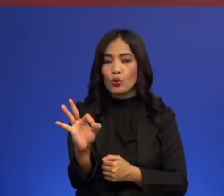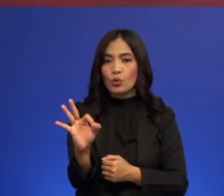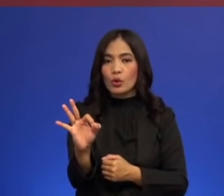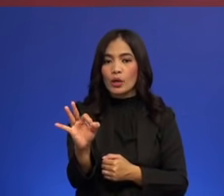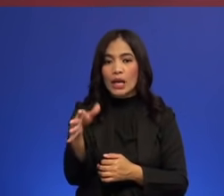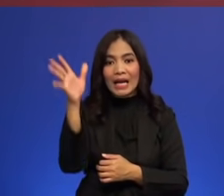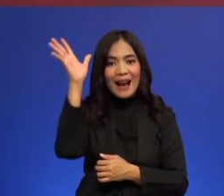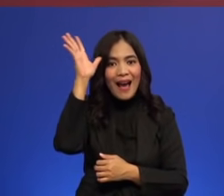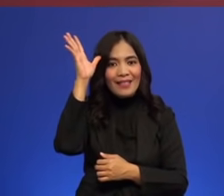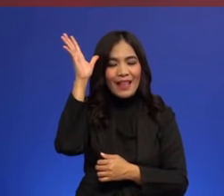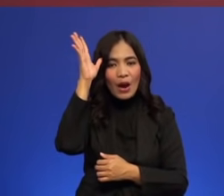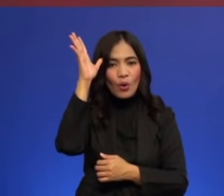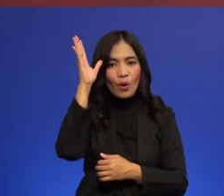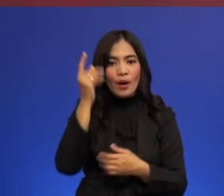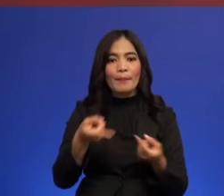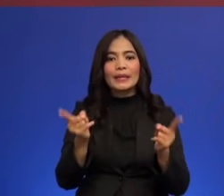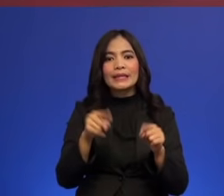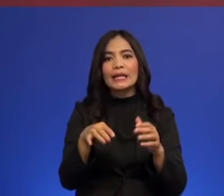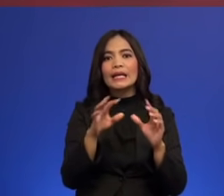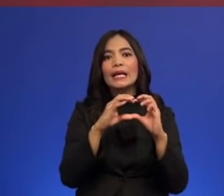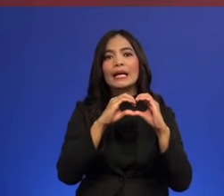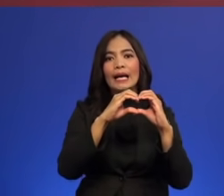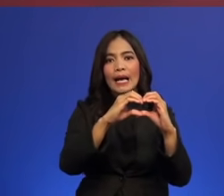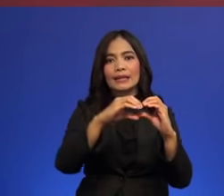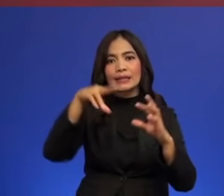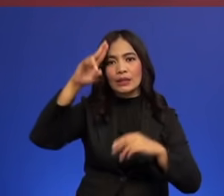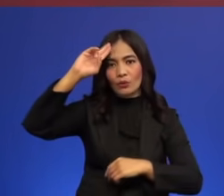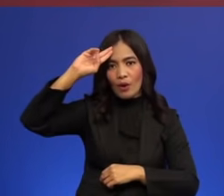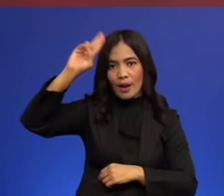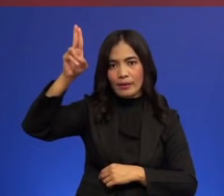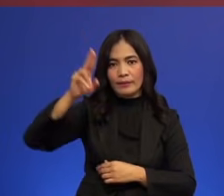belum menjadi kekasih Tuhan.